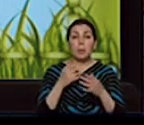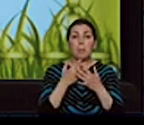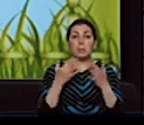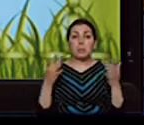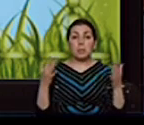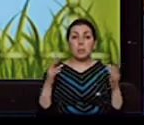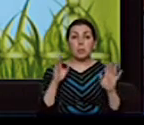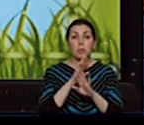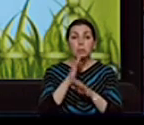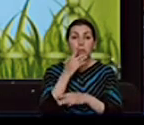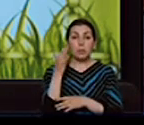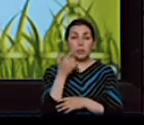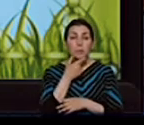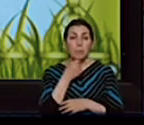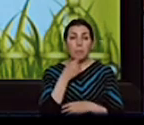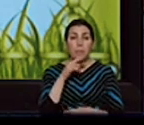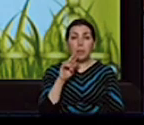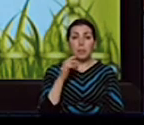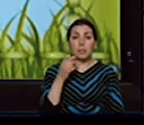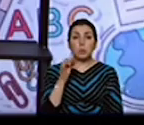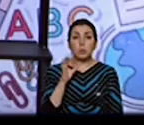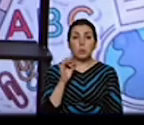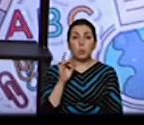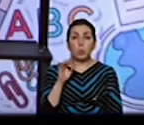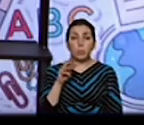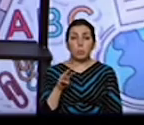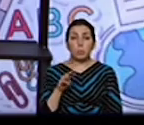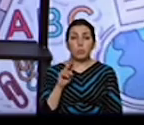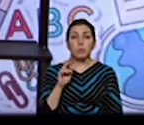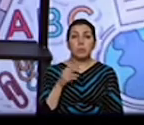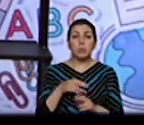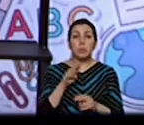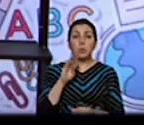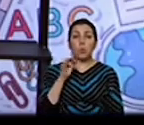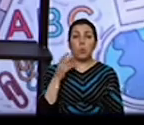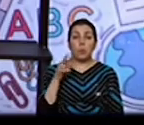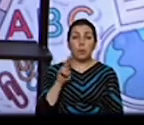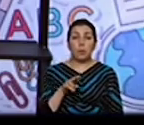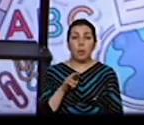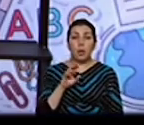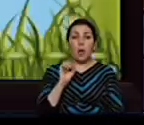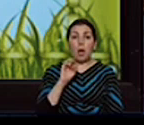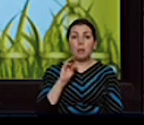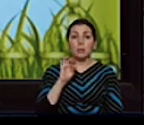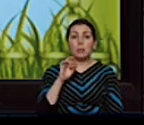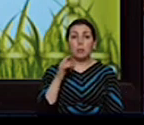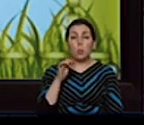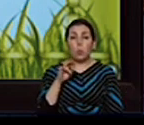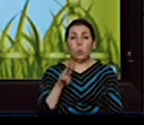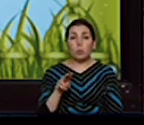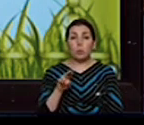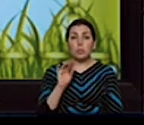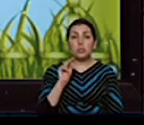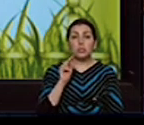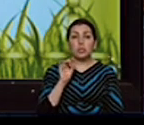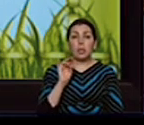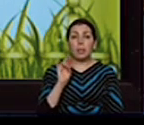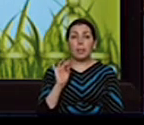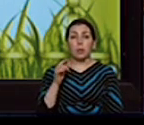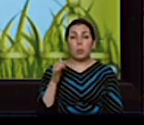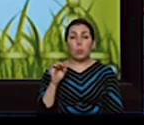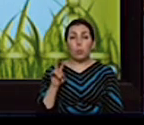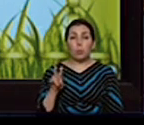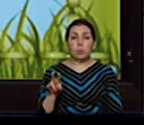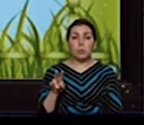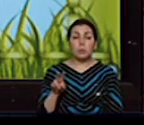manzarali butalar, ligustrum, tuya, atirgul, chinnigul,